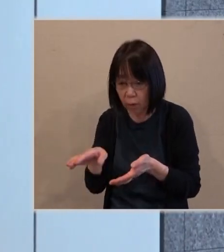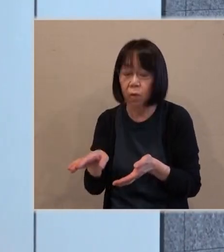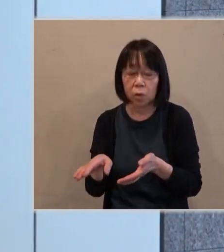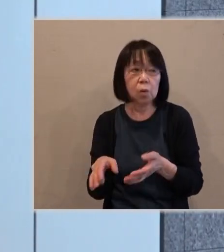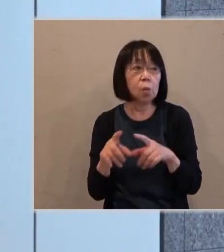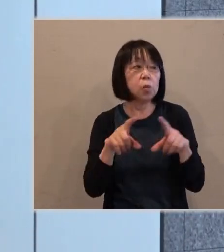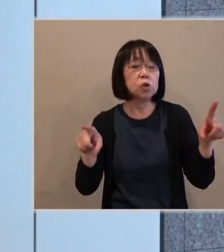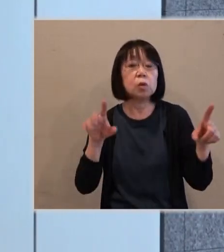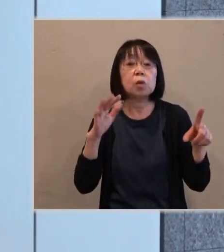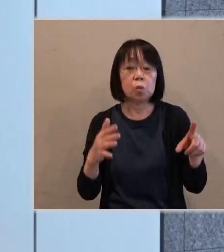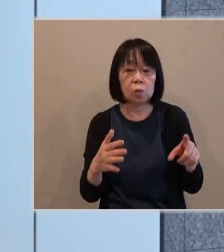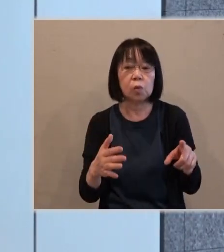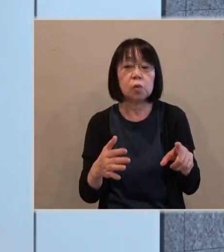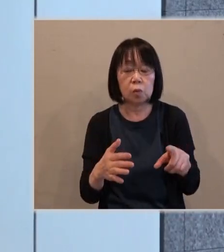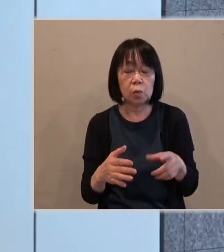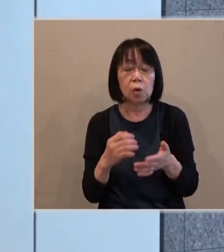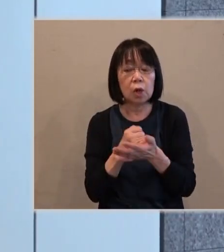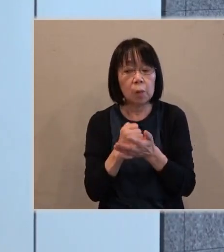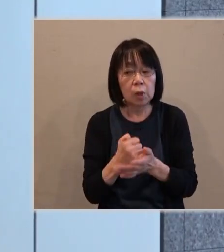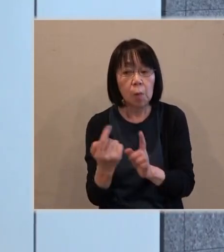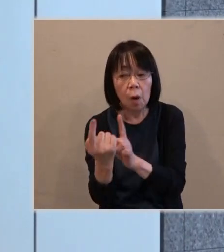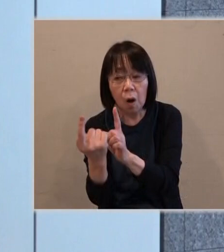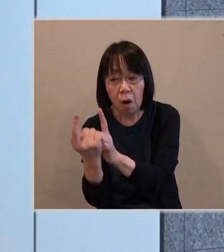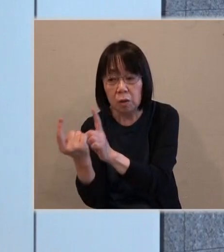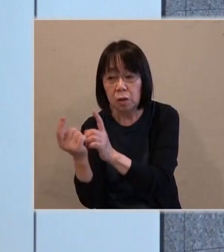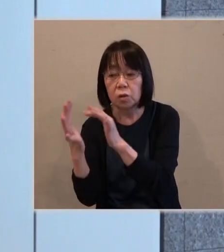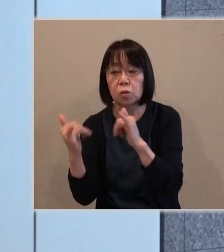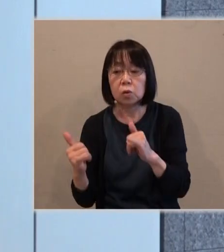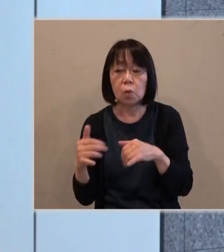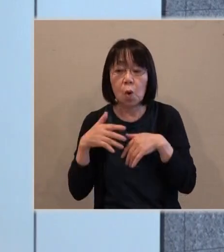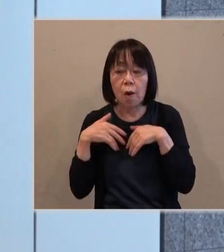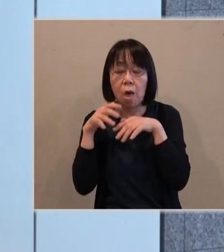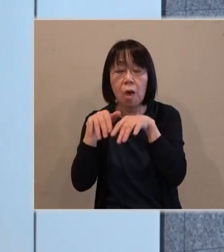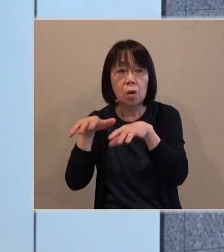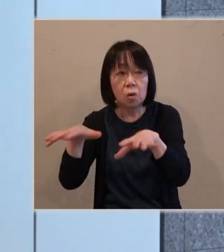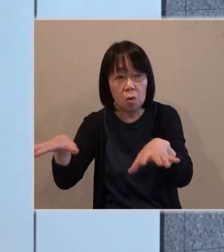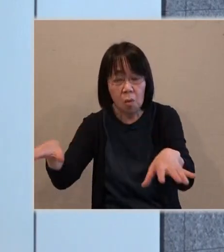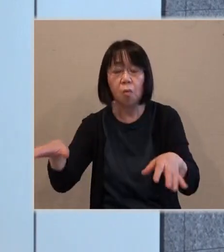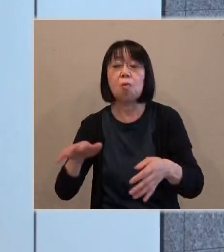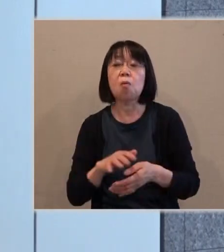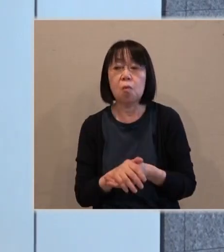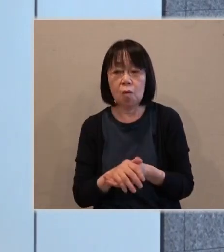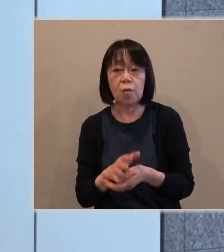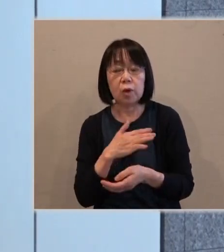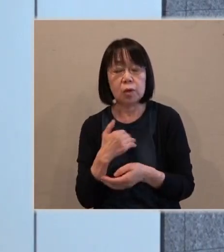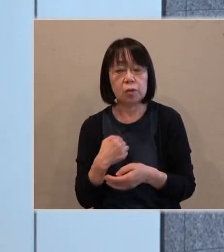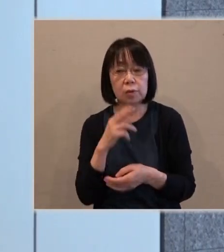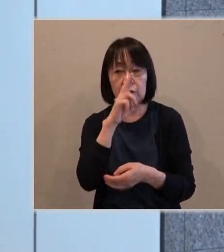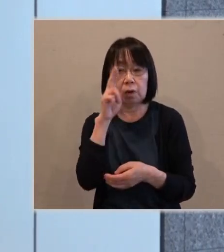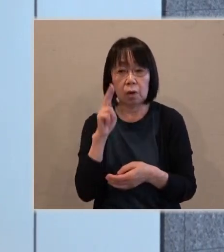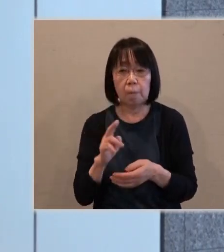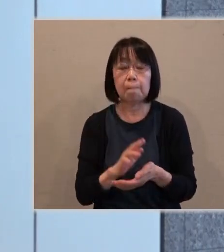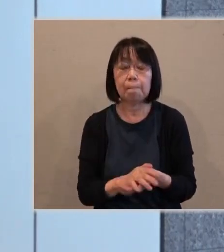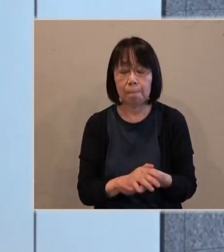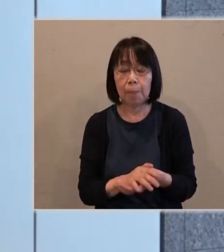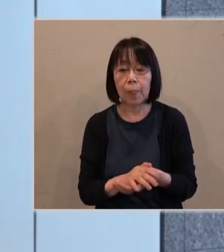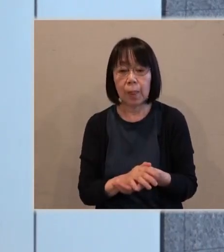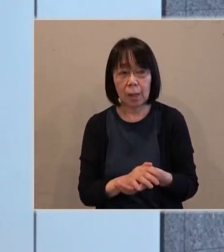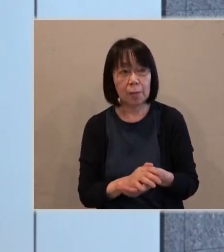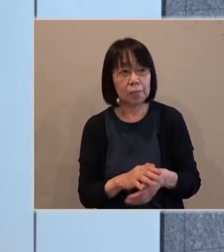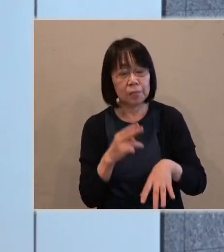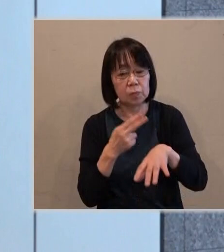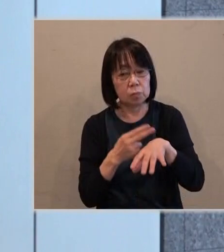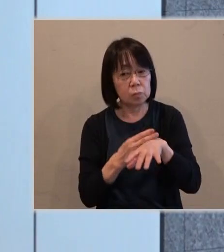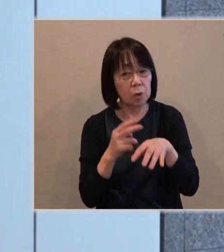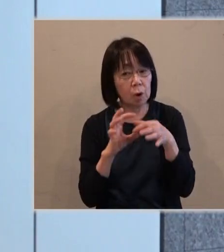影響を与えることができたんじゃないかなと、あのスキルとか関係なくおもてなししようっていう気持ちで行動すれ